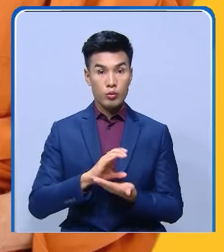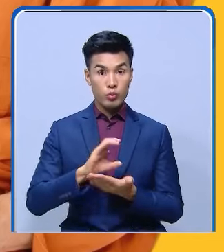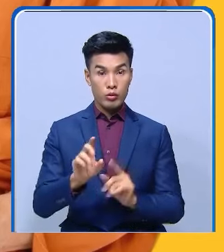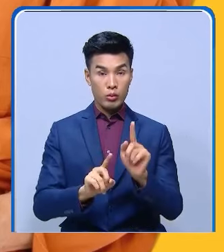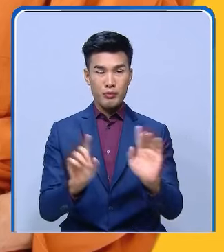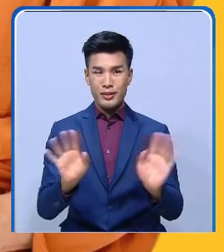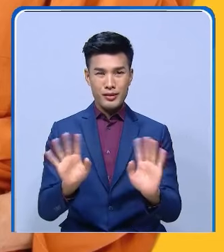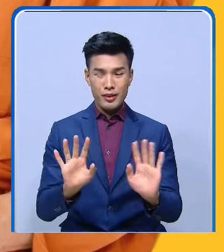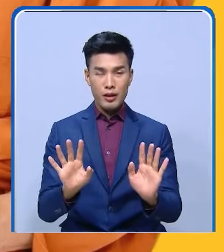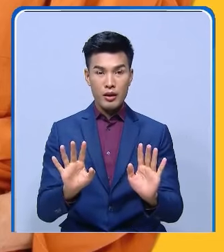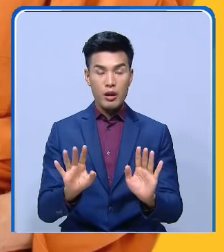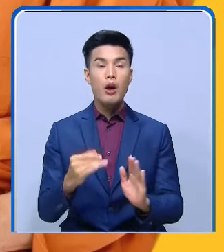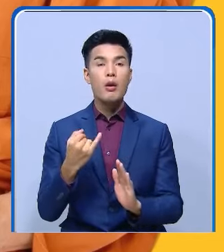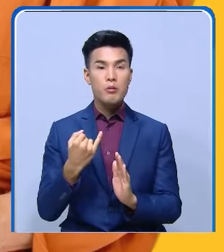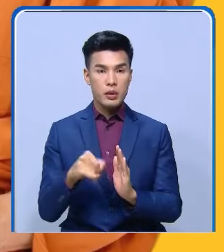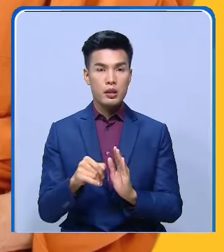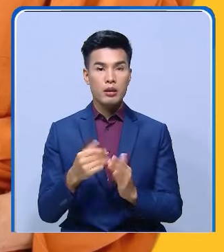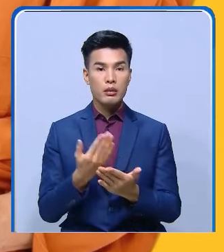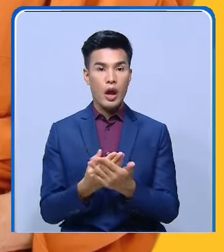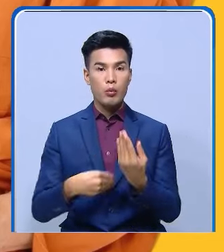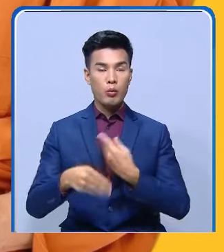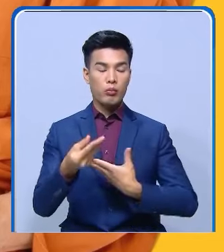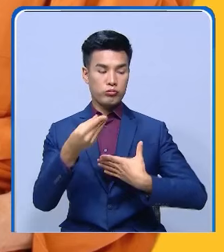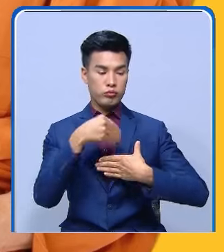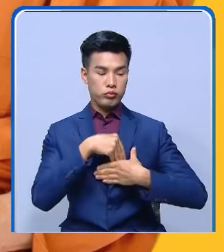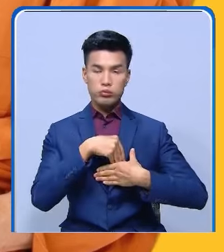องนี้เพื่อค้ากำไรเพื่อเก็งกำไร